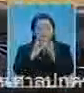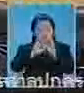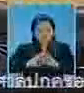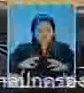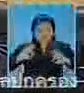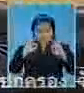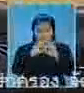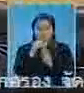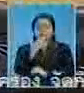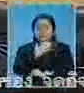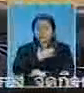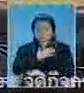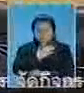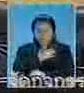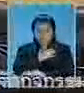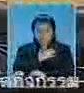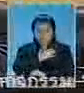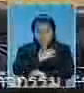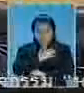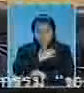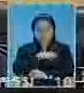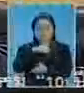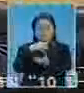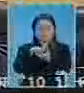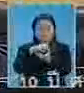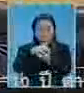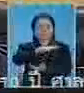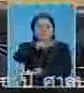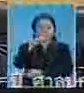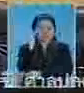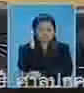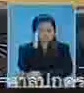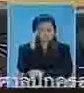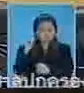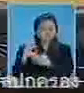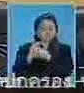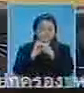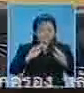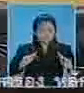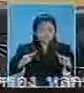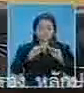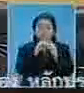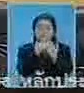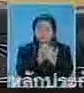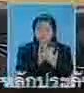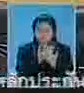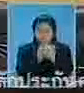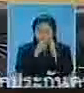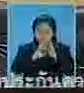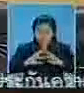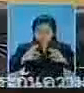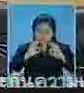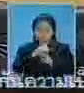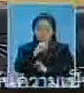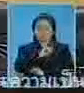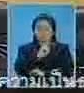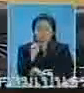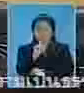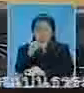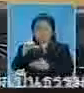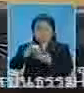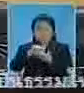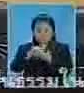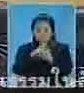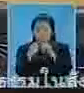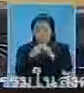ำคัญที่ผมได้แจ้งให้ท่านทราบในส่วนของทางกระทรวงการคลังนั้นภารกิจหนึ่งก็คือการแก้ไขปัญหาความยากจ